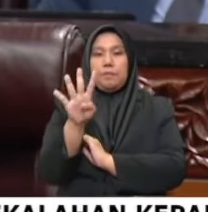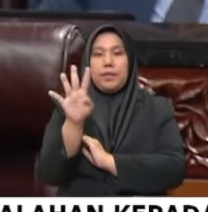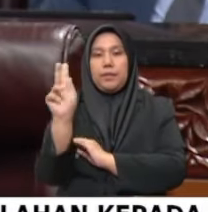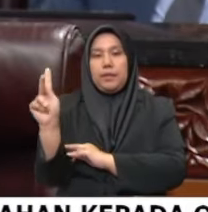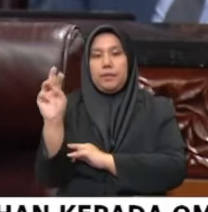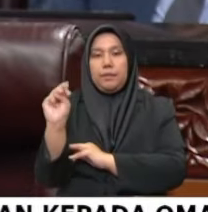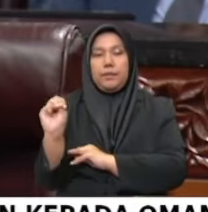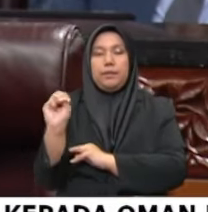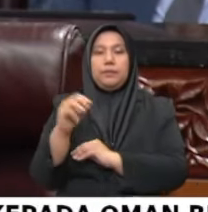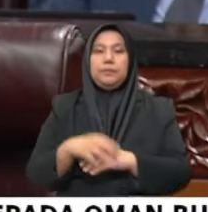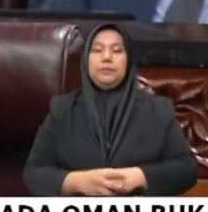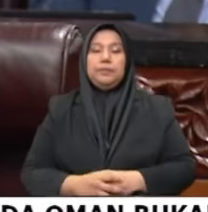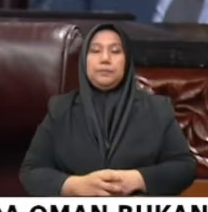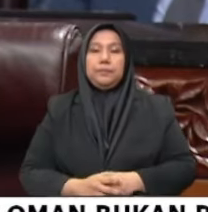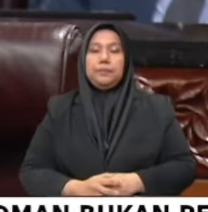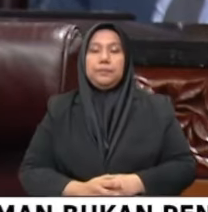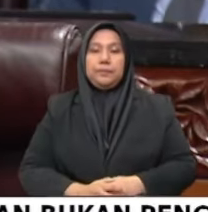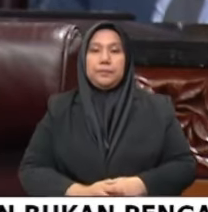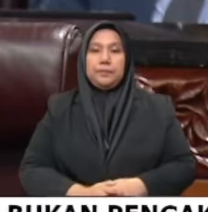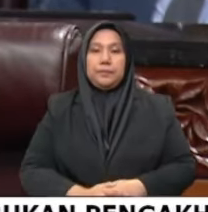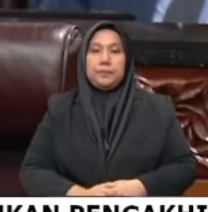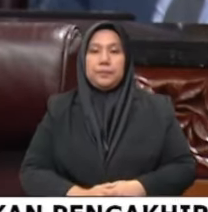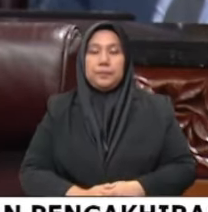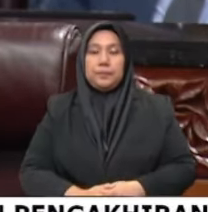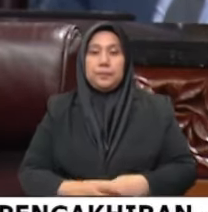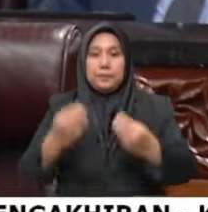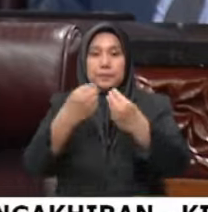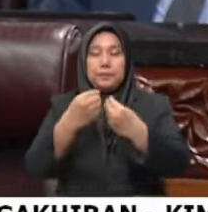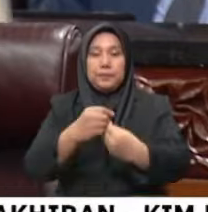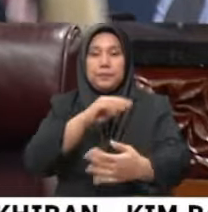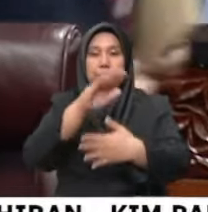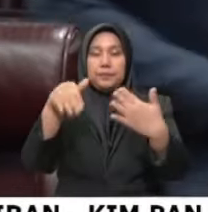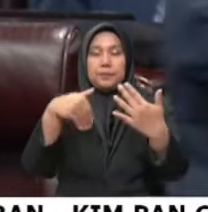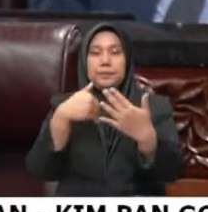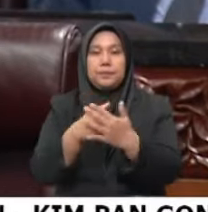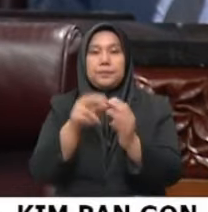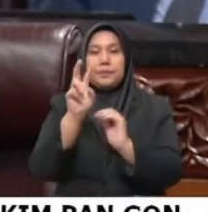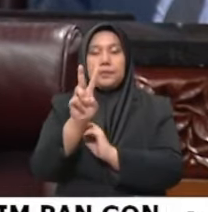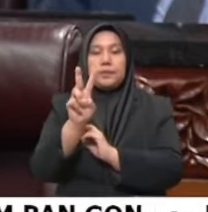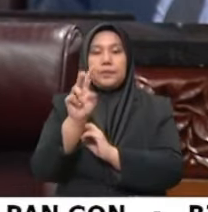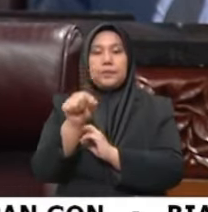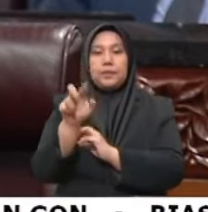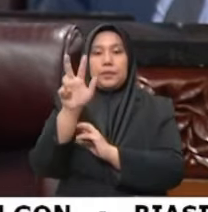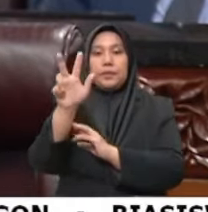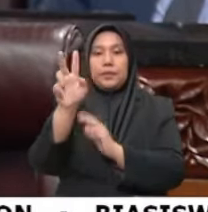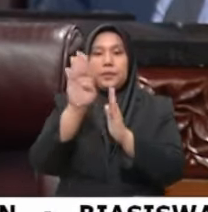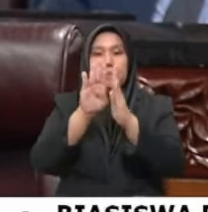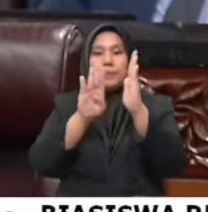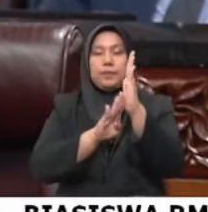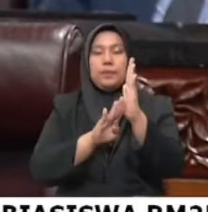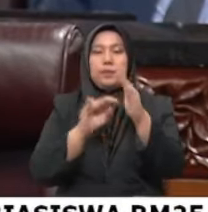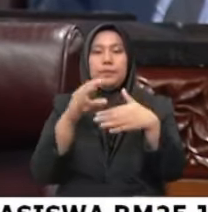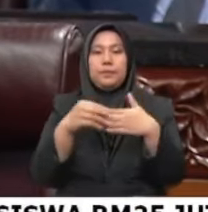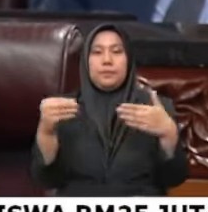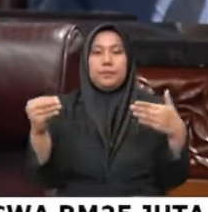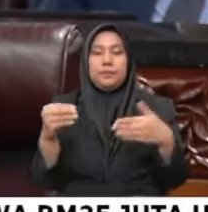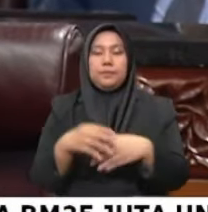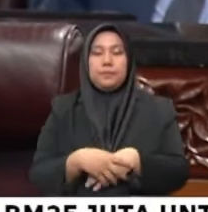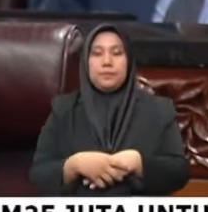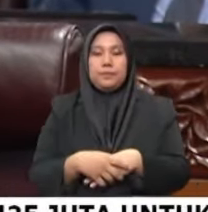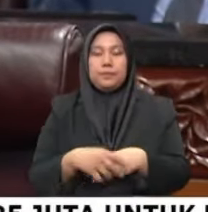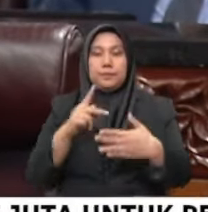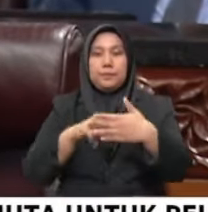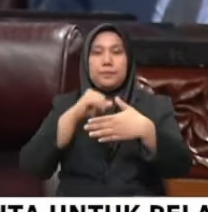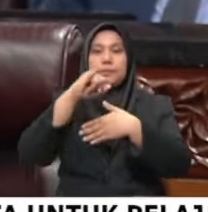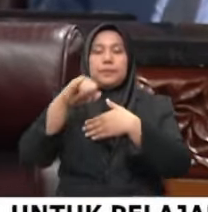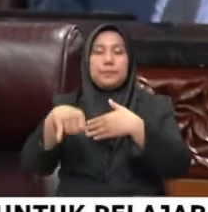70.4 km dan melibatkan kos keseluruhannya sebanyak 2.3 bilion ringgit. Projek